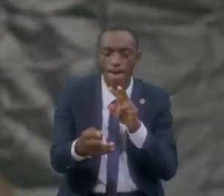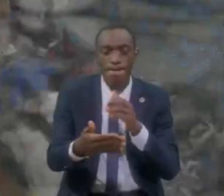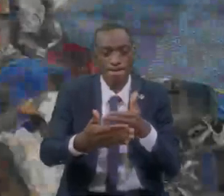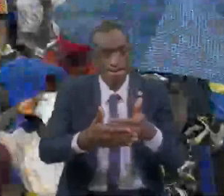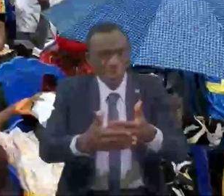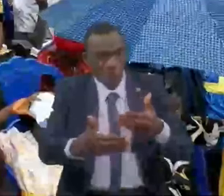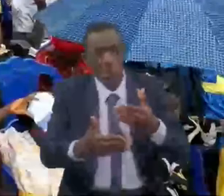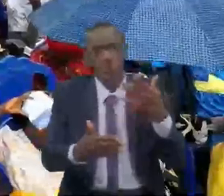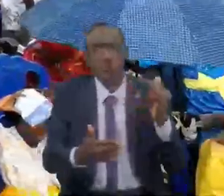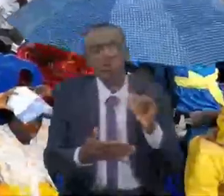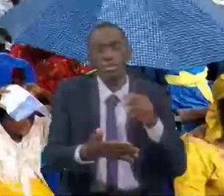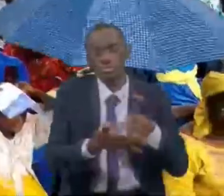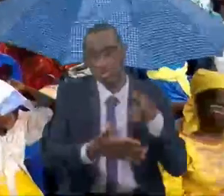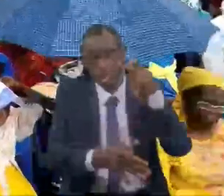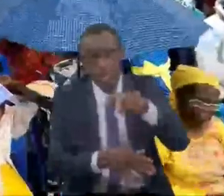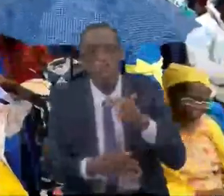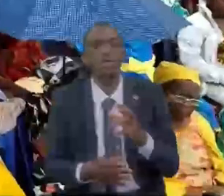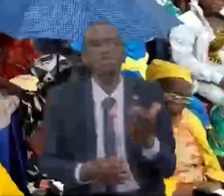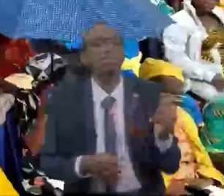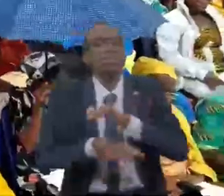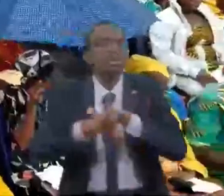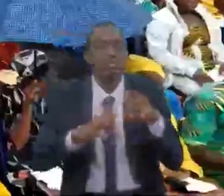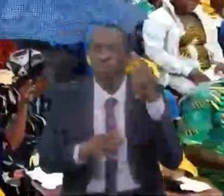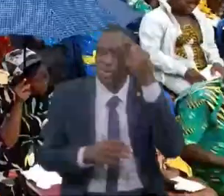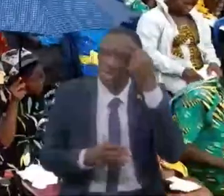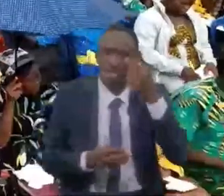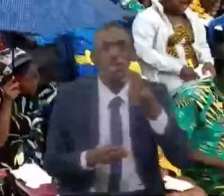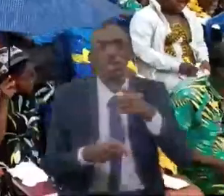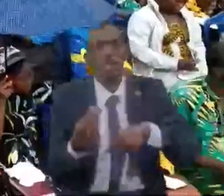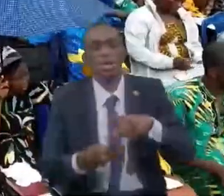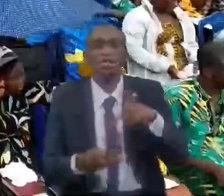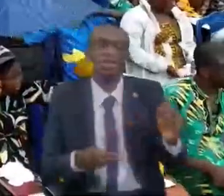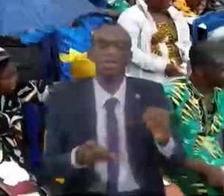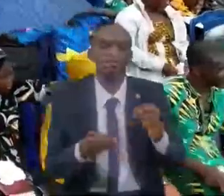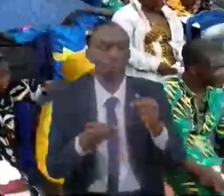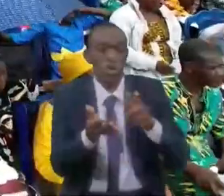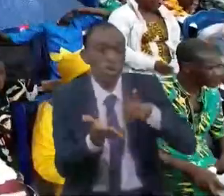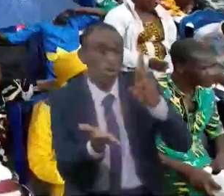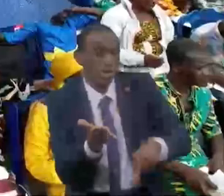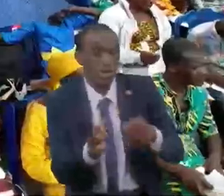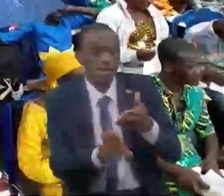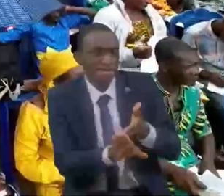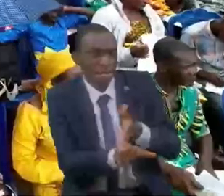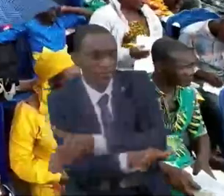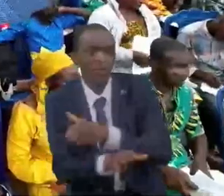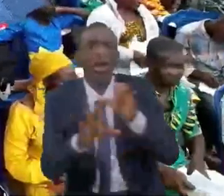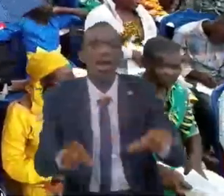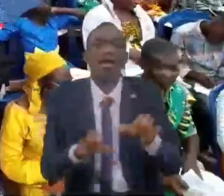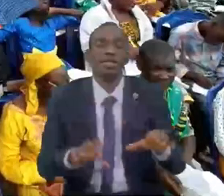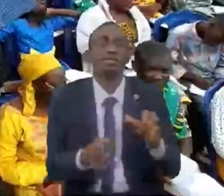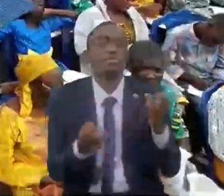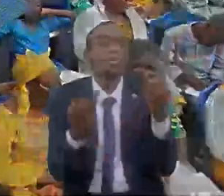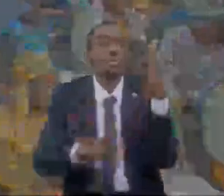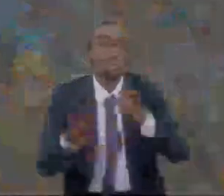sauter. Ils ne pensaient pas aux conséquences avant d'agir. Il y a plusieurs comme ça aujourd'hui dans le